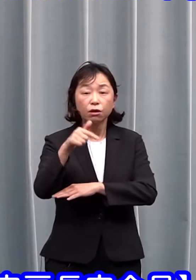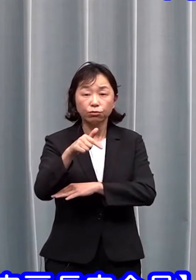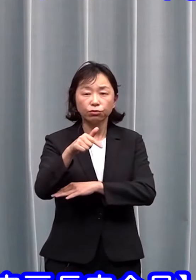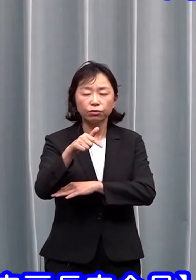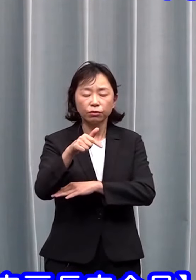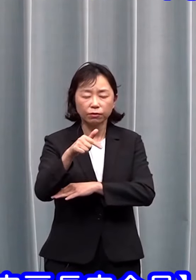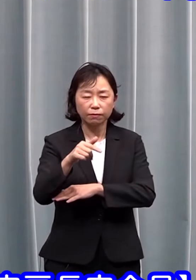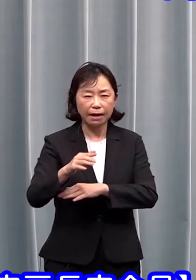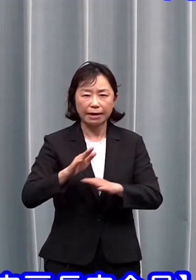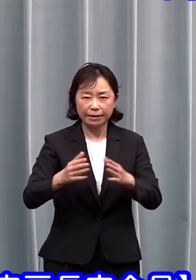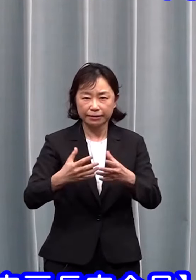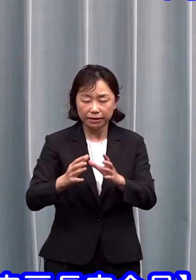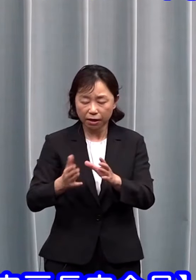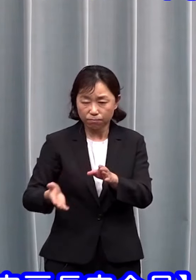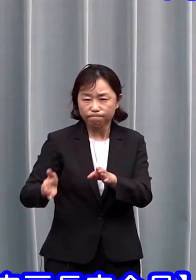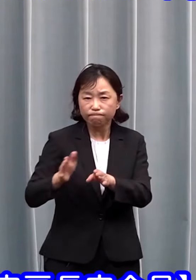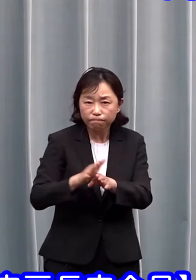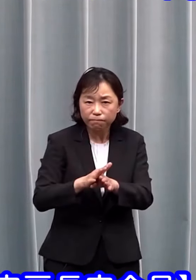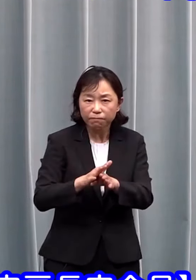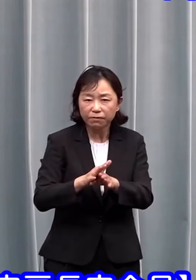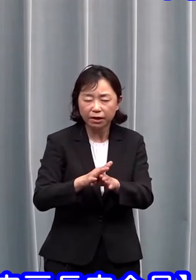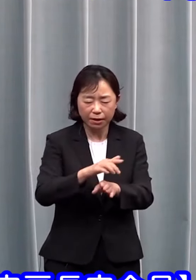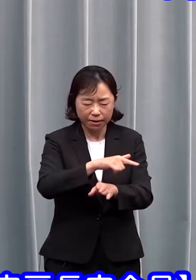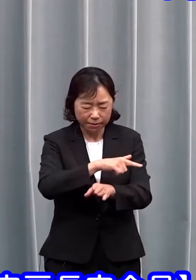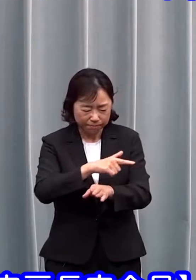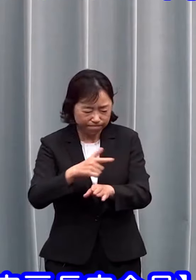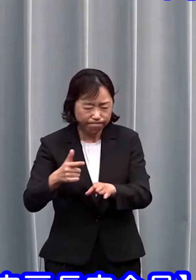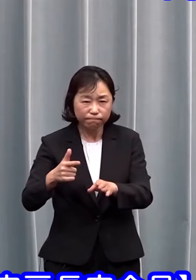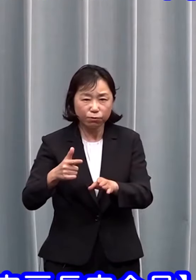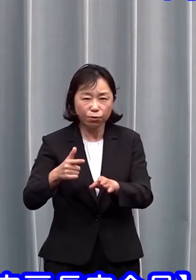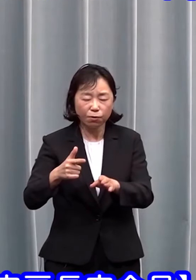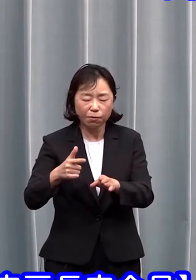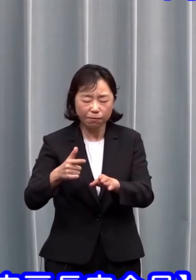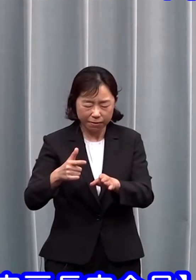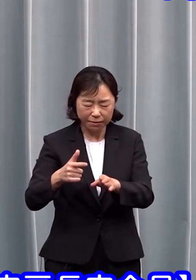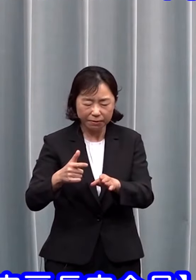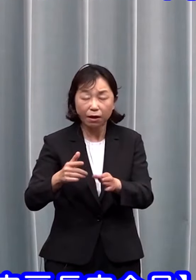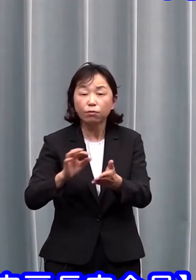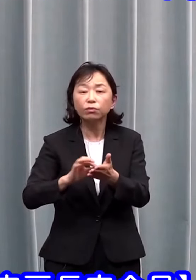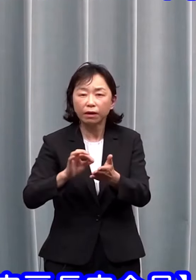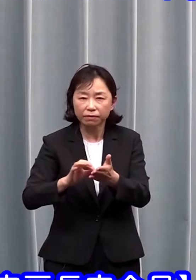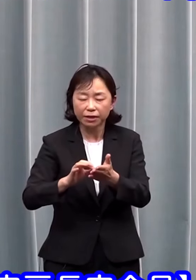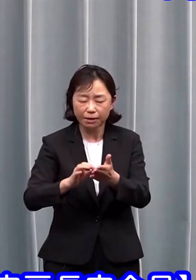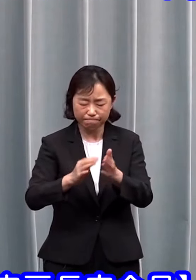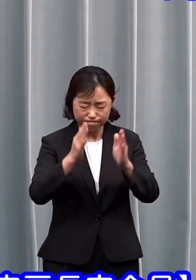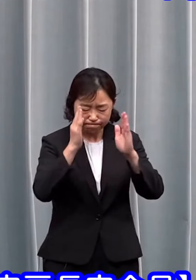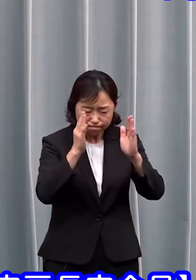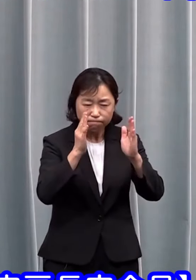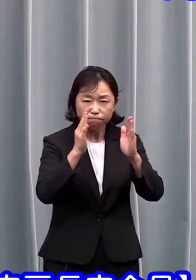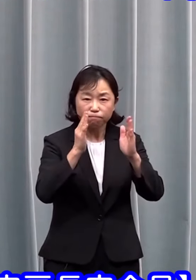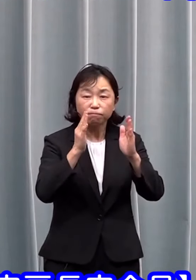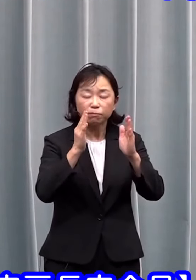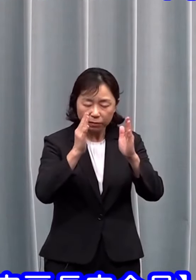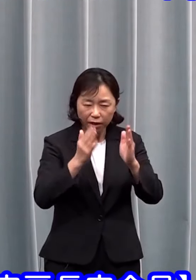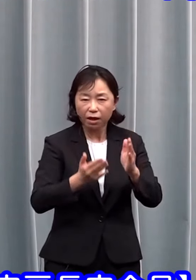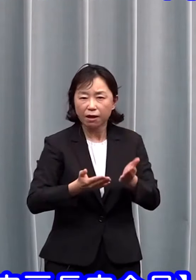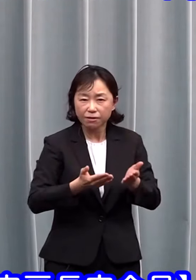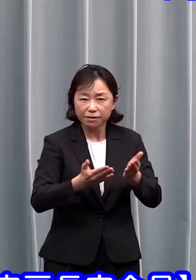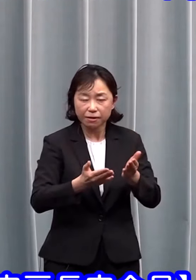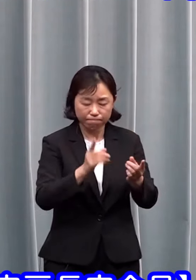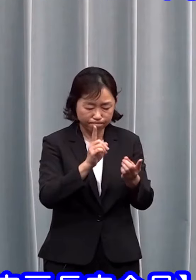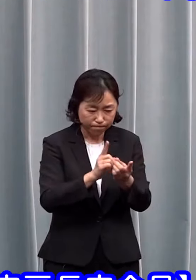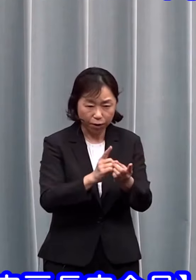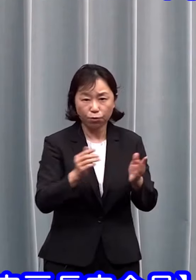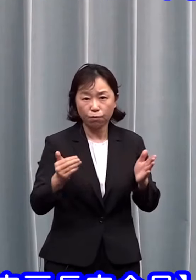衛隊を含めて、持てる力を最大限発揮しまして、今般の震災に対応してきたところ